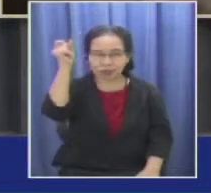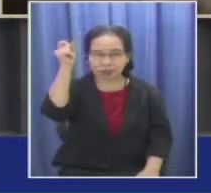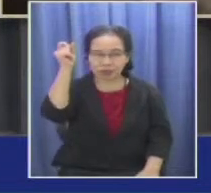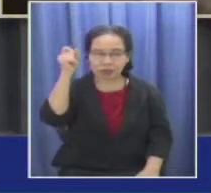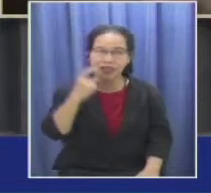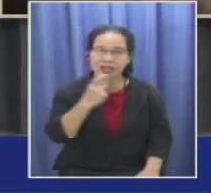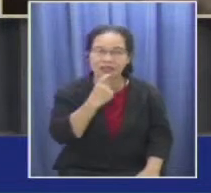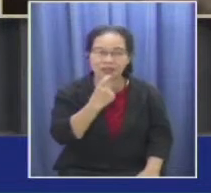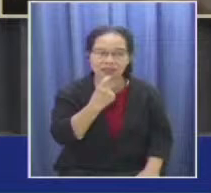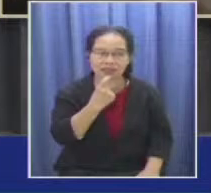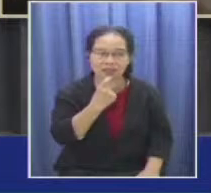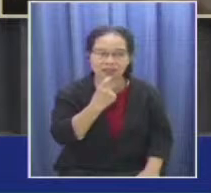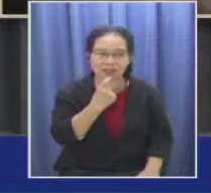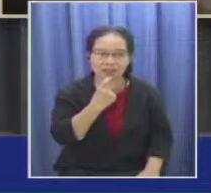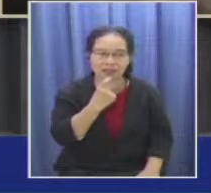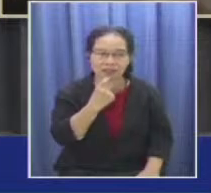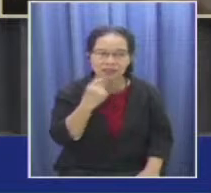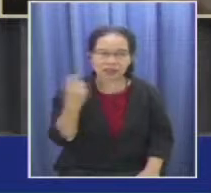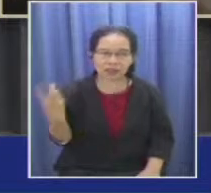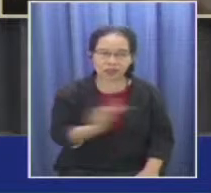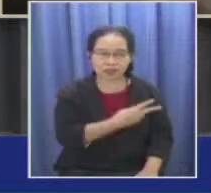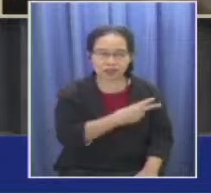tie ware ɛna nnuanom hwɛ